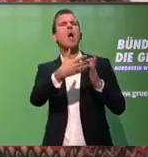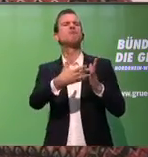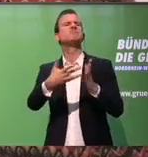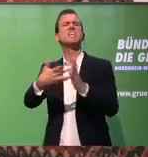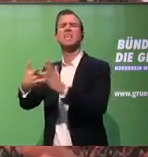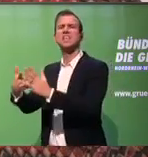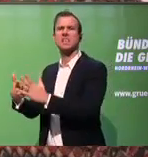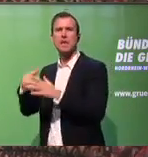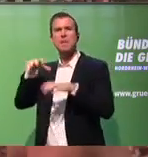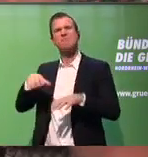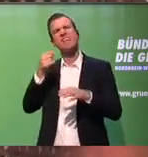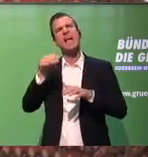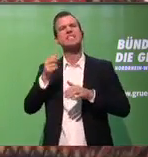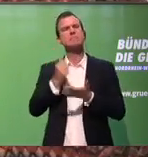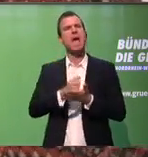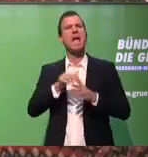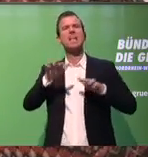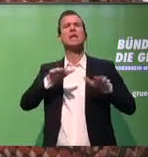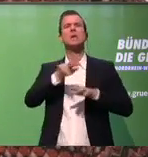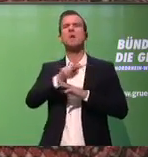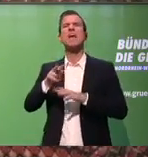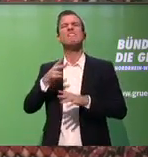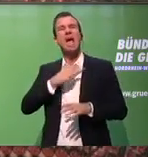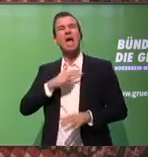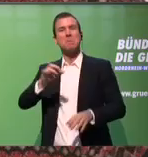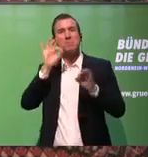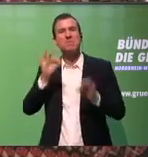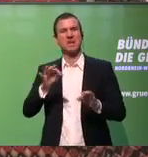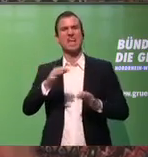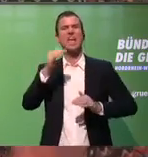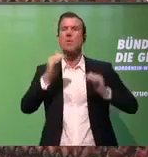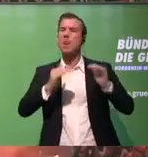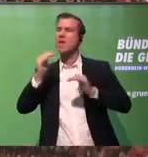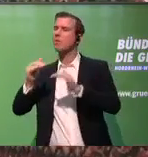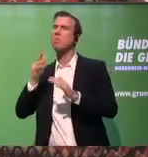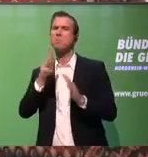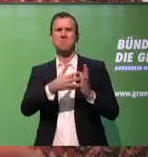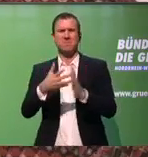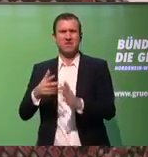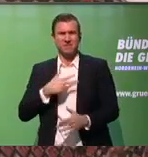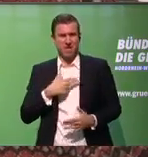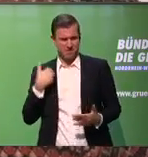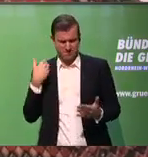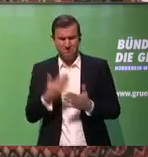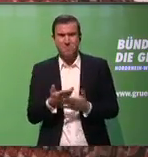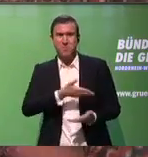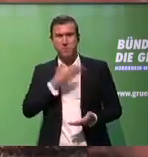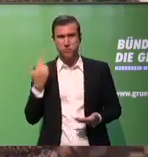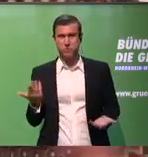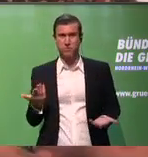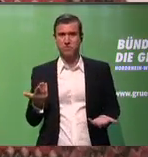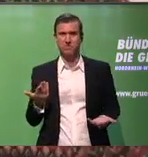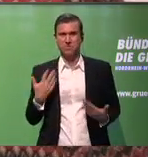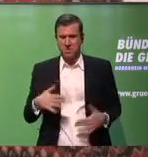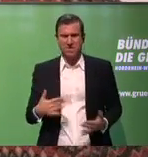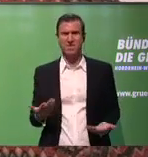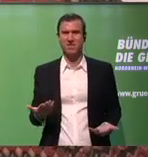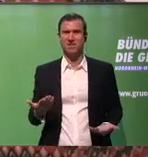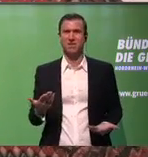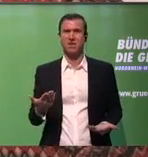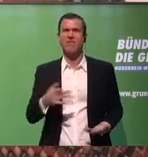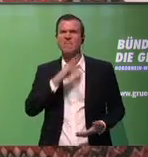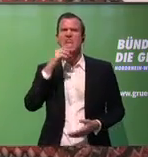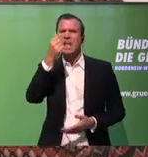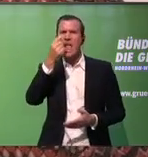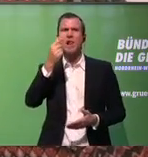regulieren, dass wir von einer robusten Regulierung der Finanzmärkte weit weg sind und dass wir eben wirklich wahnsinnig viel